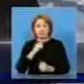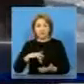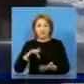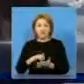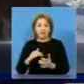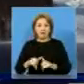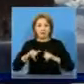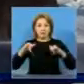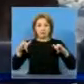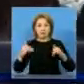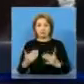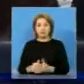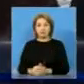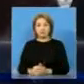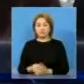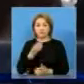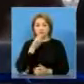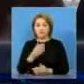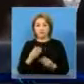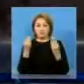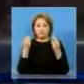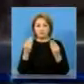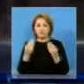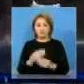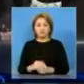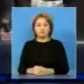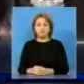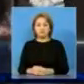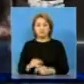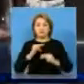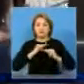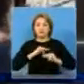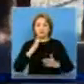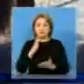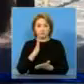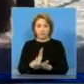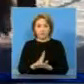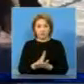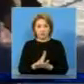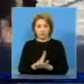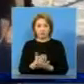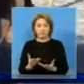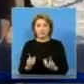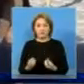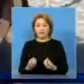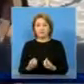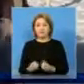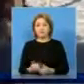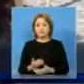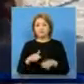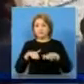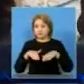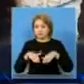жылға көркейіп жатыр. Керемет, жақсы ырзамыз біз. Жұмыс бар. Мына қалған жағы мына әлеуметтік мәселелерді